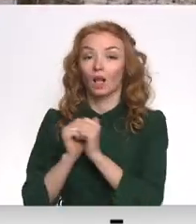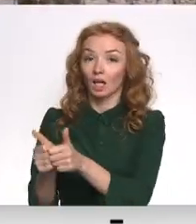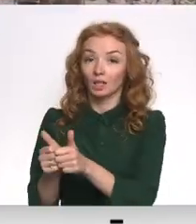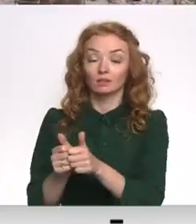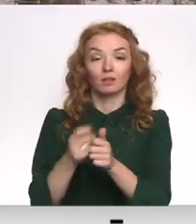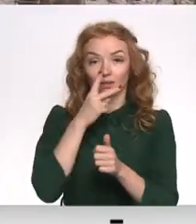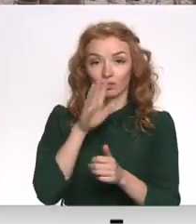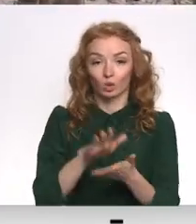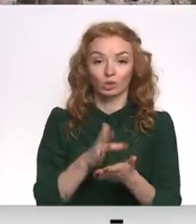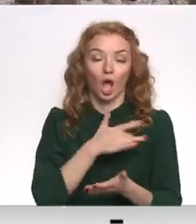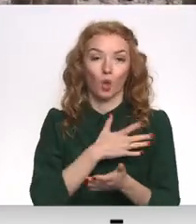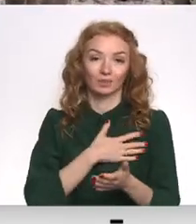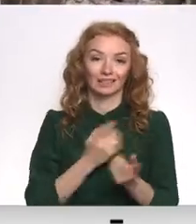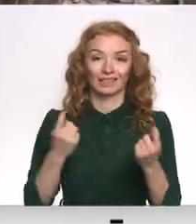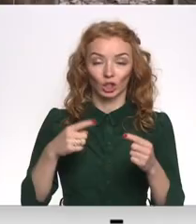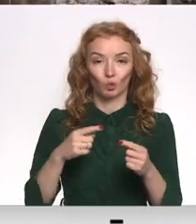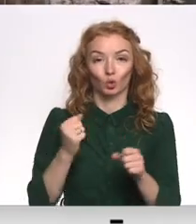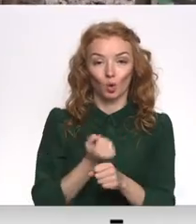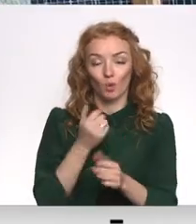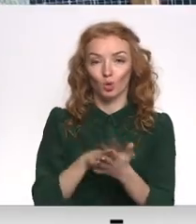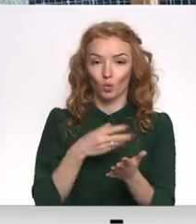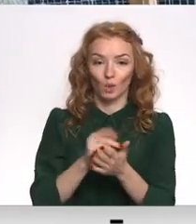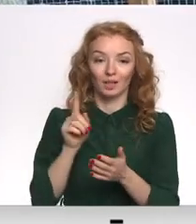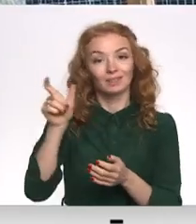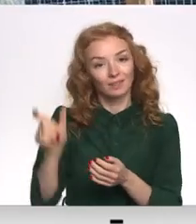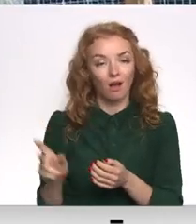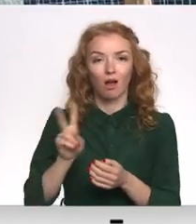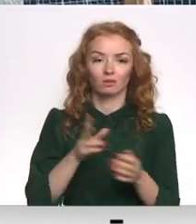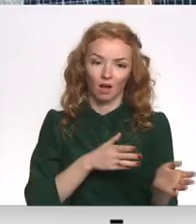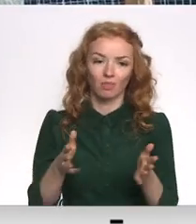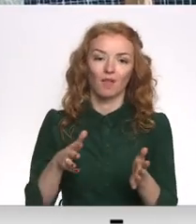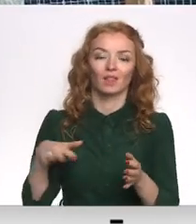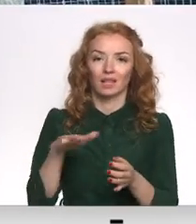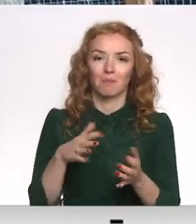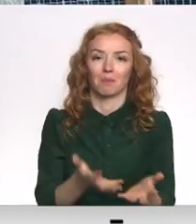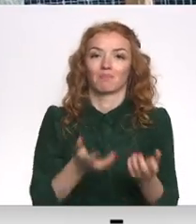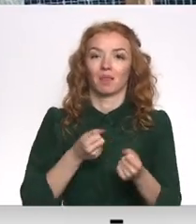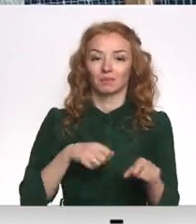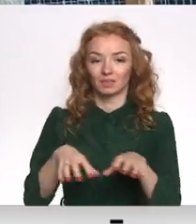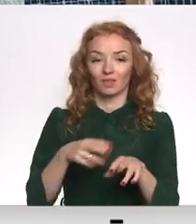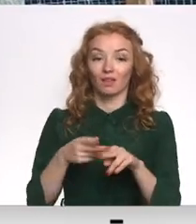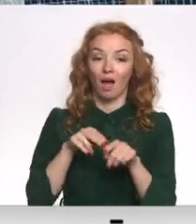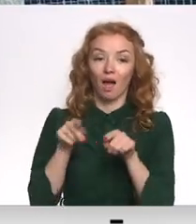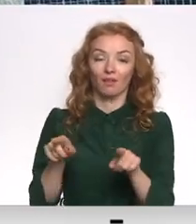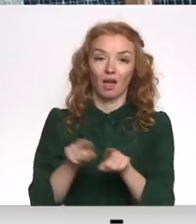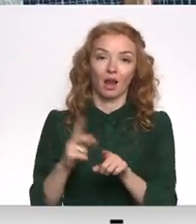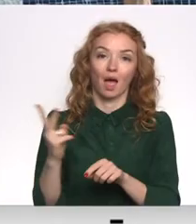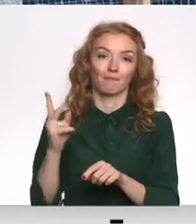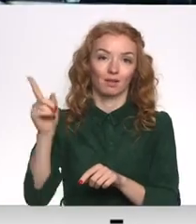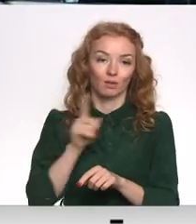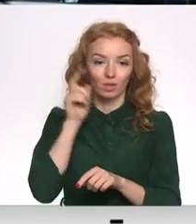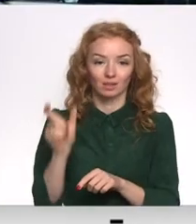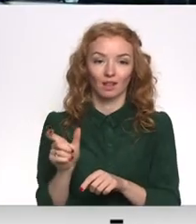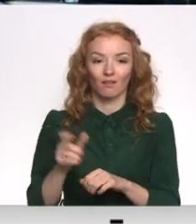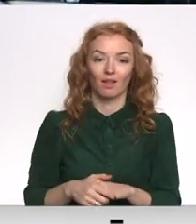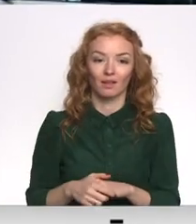Neraugoties uz adopcijas kritumu dzīvnieku patversmēs, joprojām ir cilvēki, kuri gatavi ģimenē pieņemt dzīvnieku. Tādi ir arī Ivita un Werners.